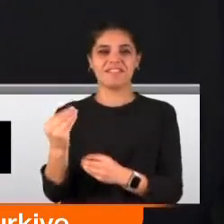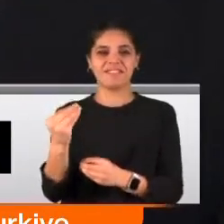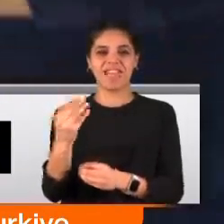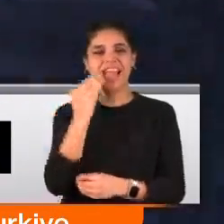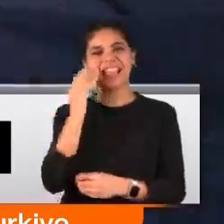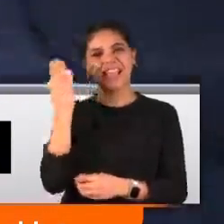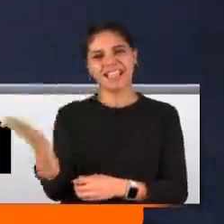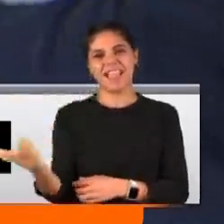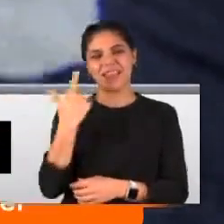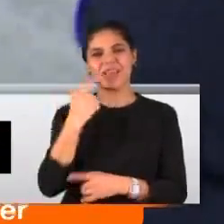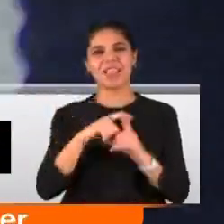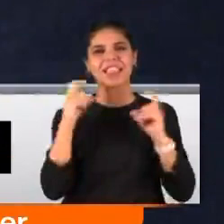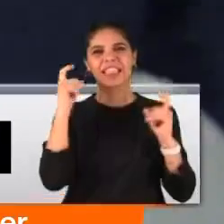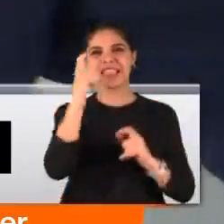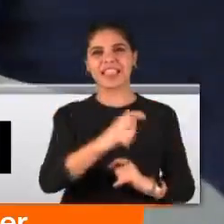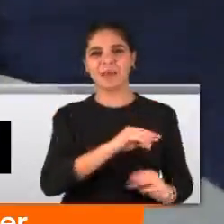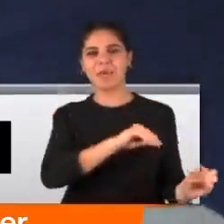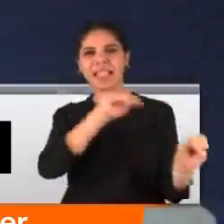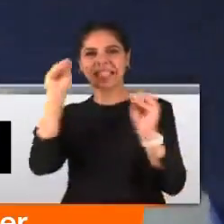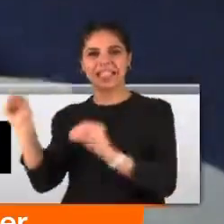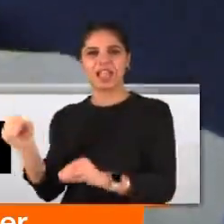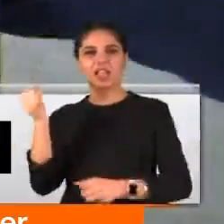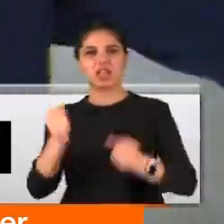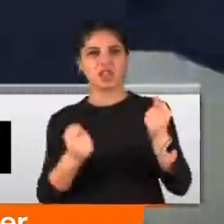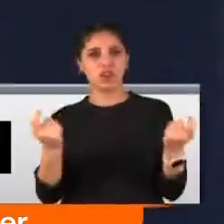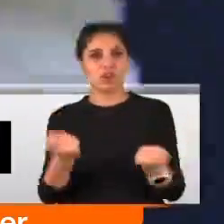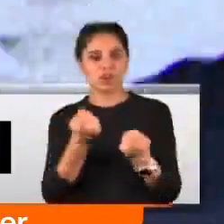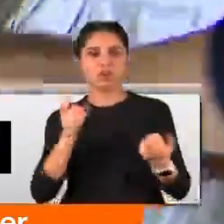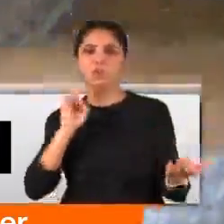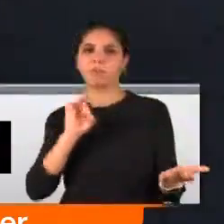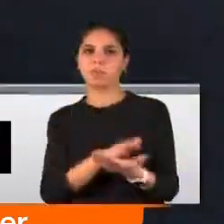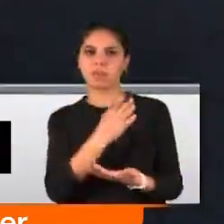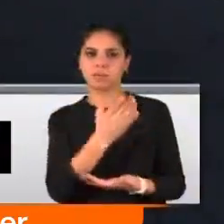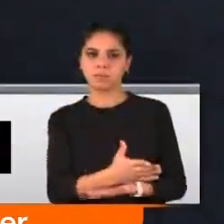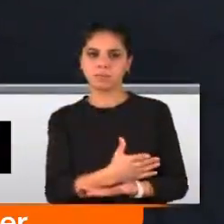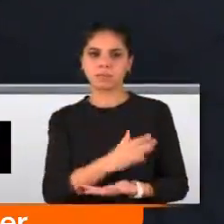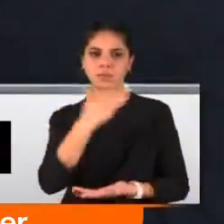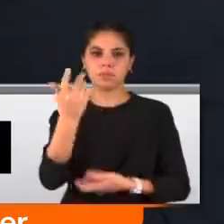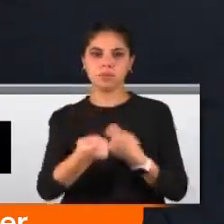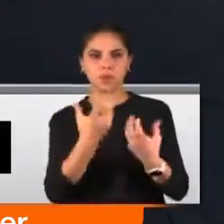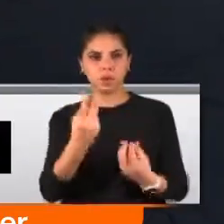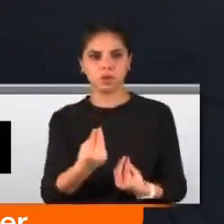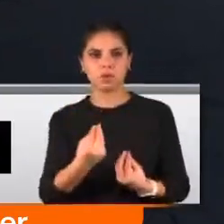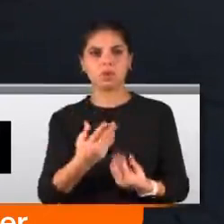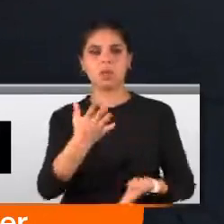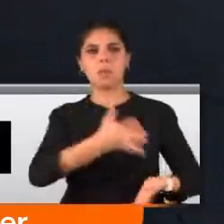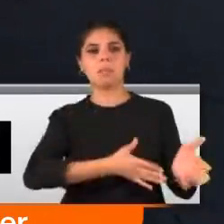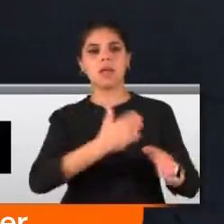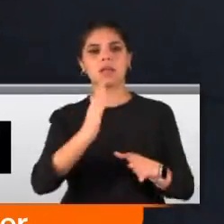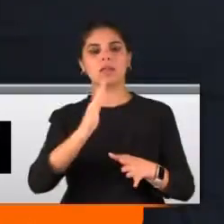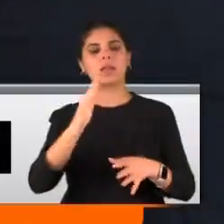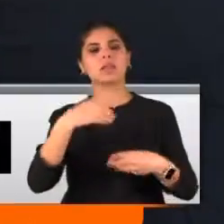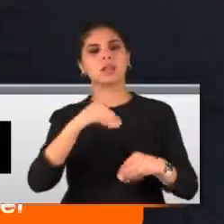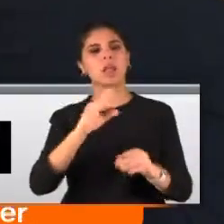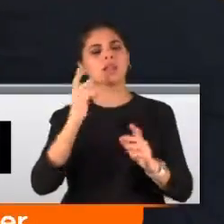Hatta damat nakil sürecinde şoförlük yaptığı işinden de oldu Başka da pazarda iş